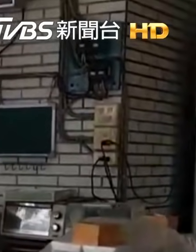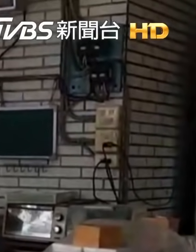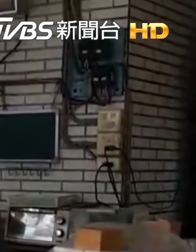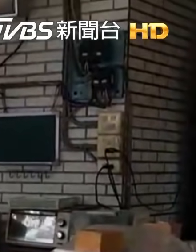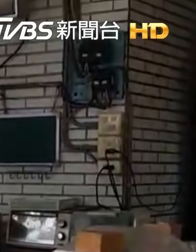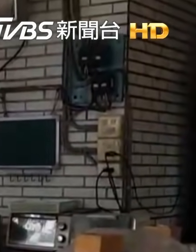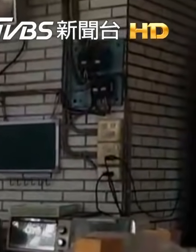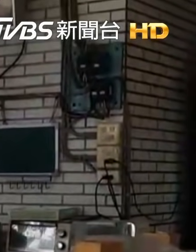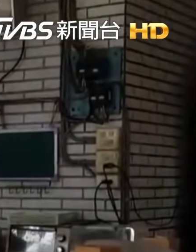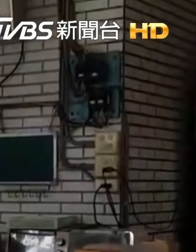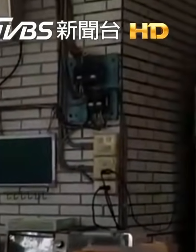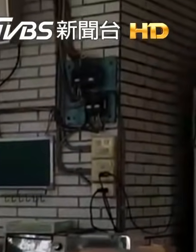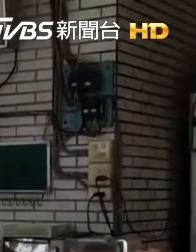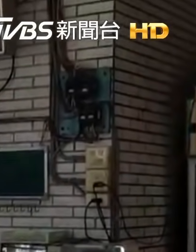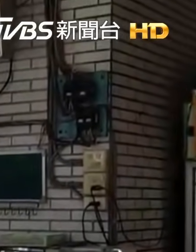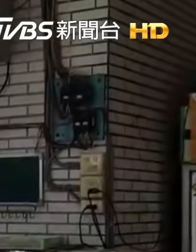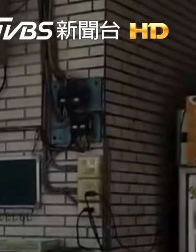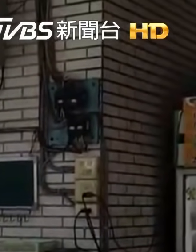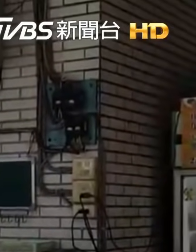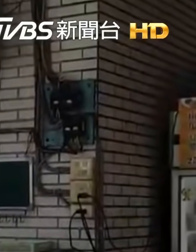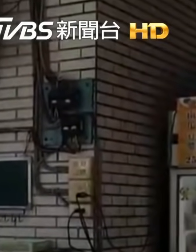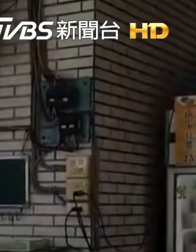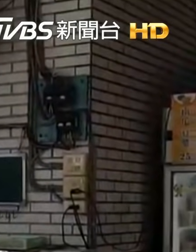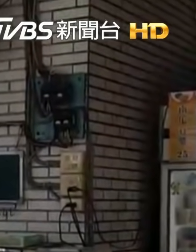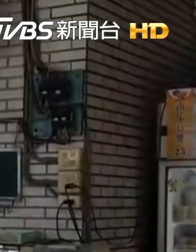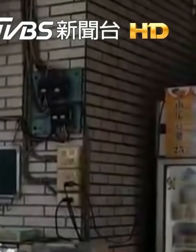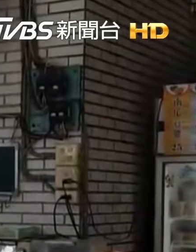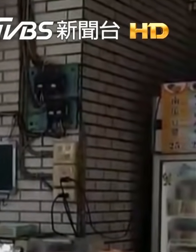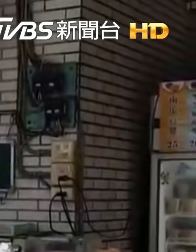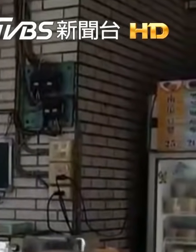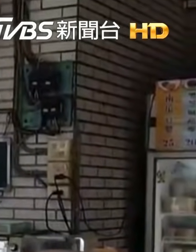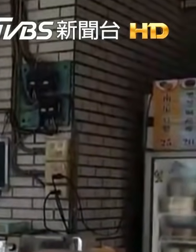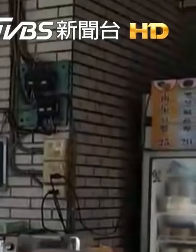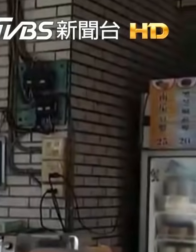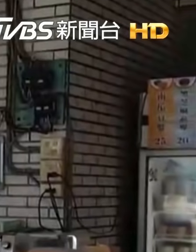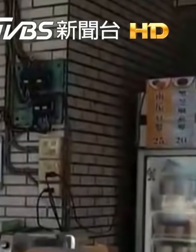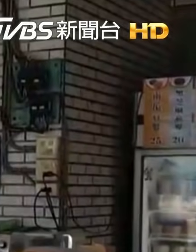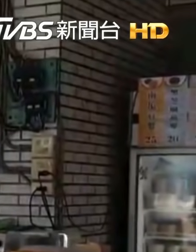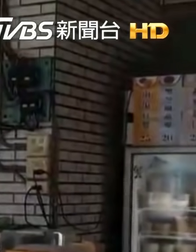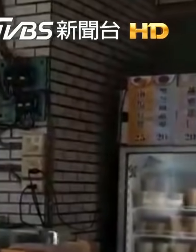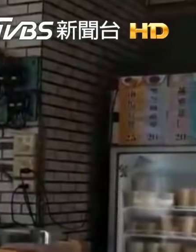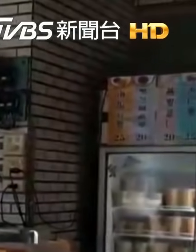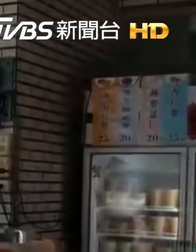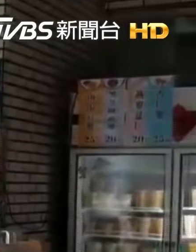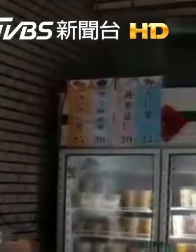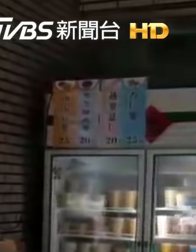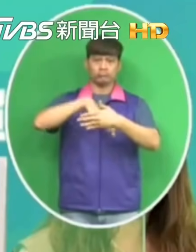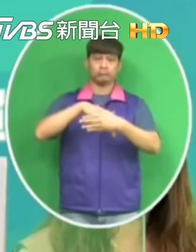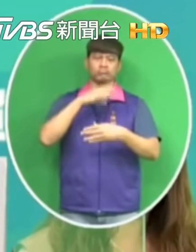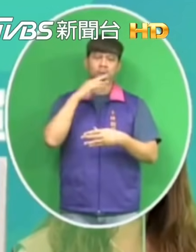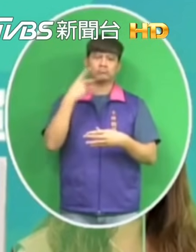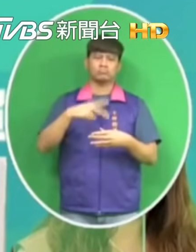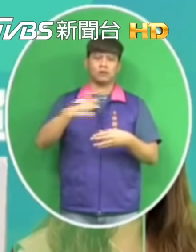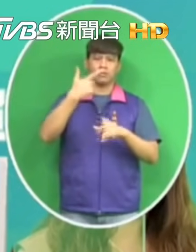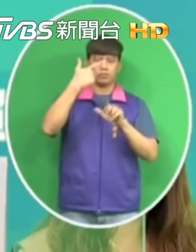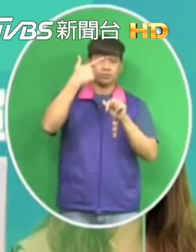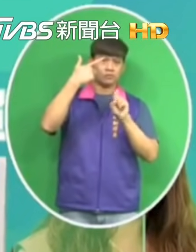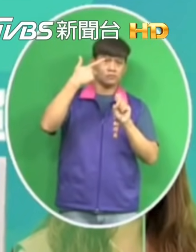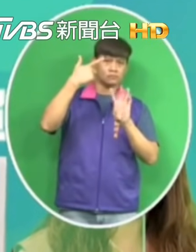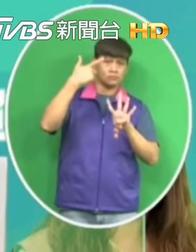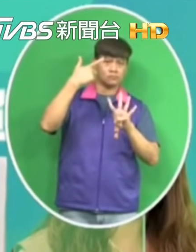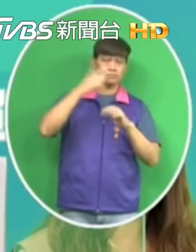传染力非同小可。屏东又出现刑责个案，而且似乎曾经跟秘鲁阿嬷足迹重叠。